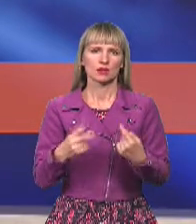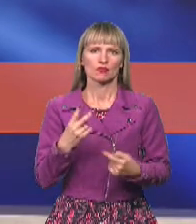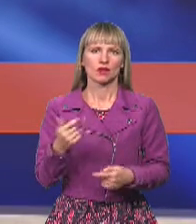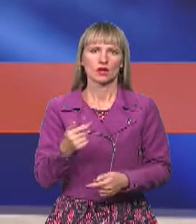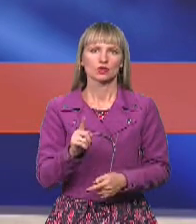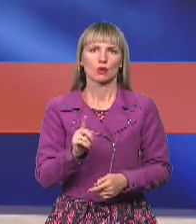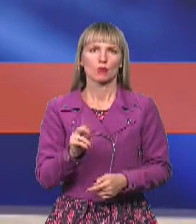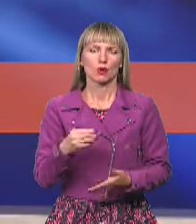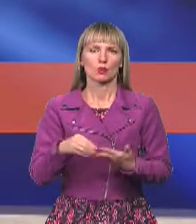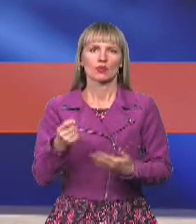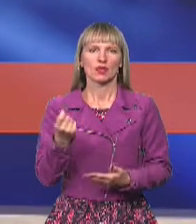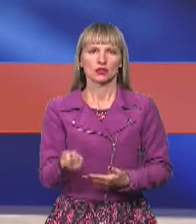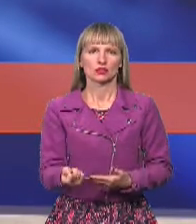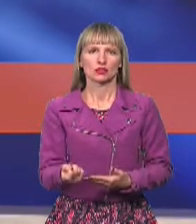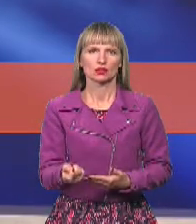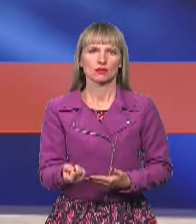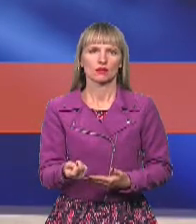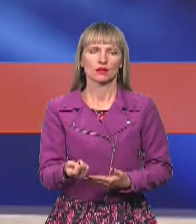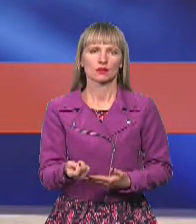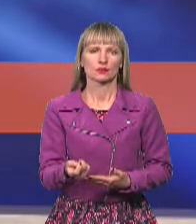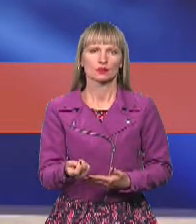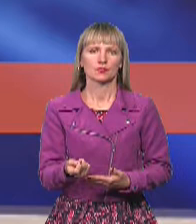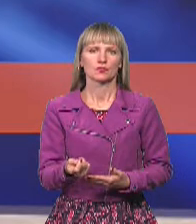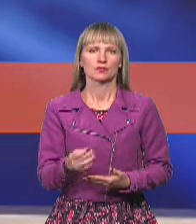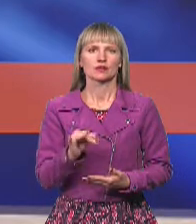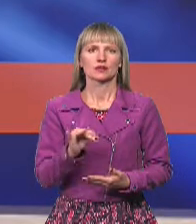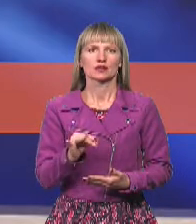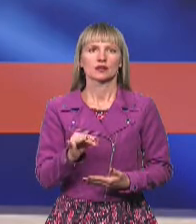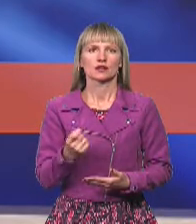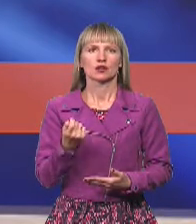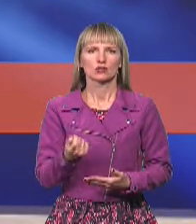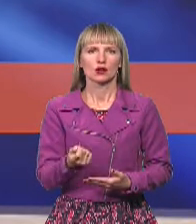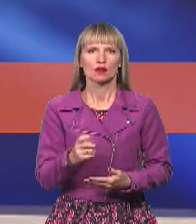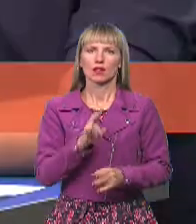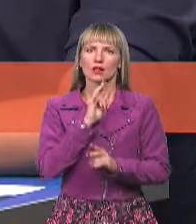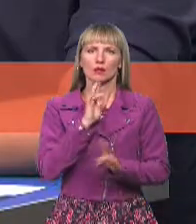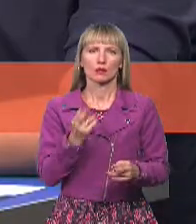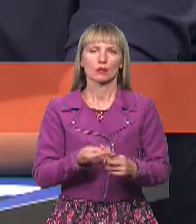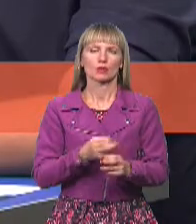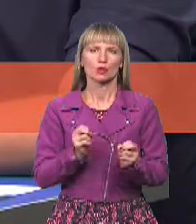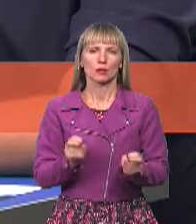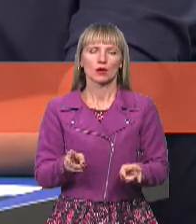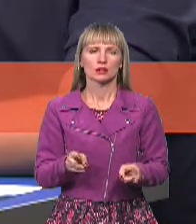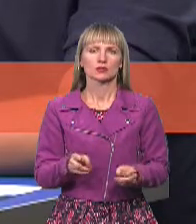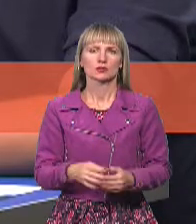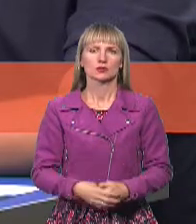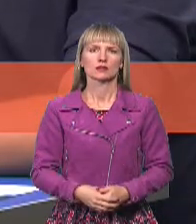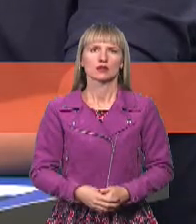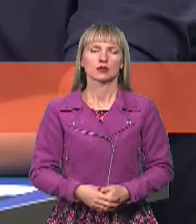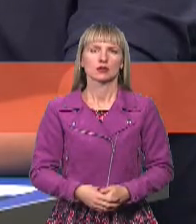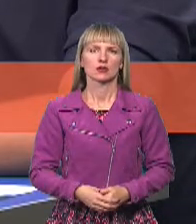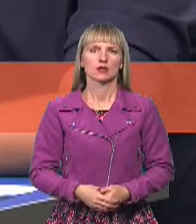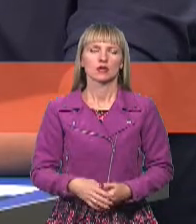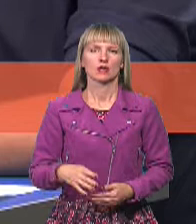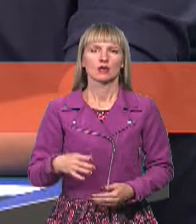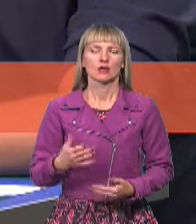чтобы купить подешевле. Но если дешевле, не будет безопаснее. Пане Олексію, ми тут згадували закон про